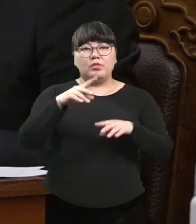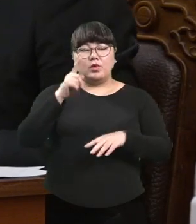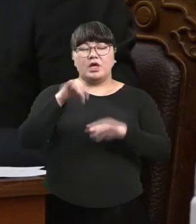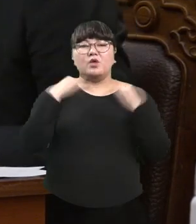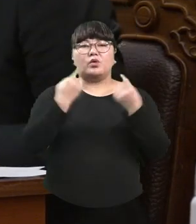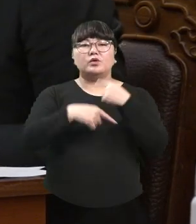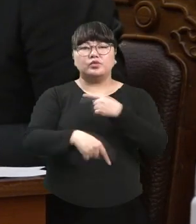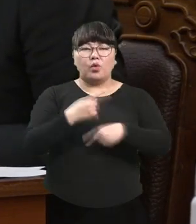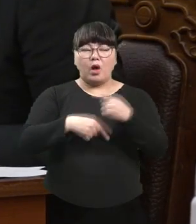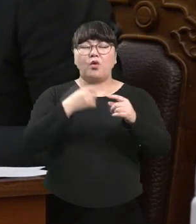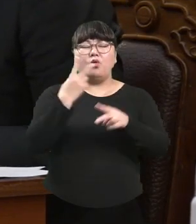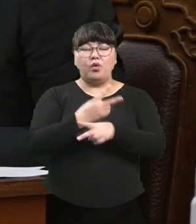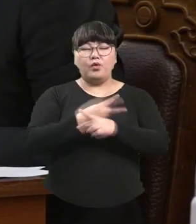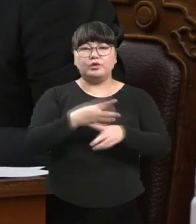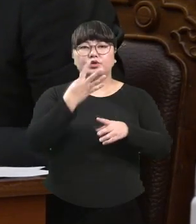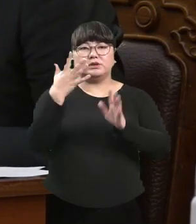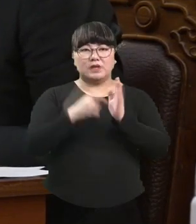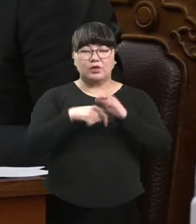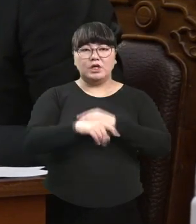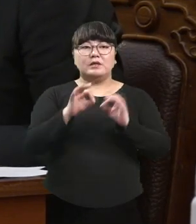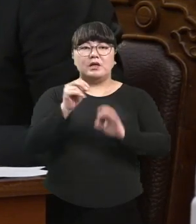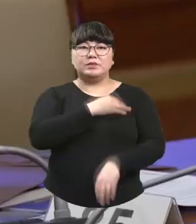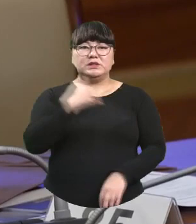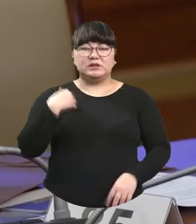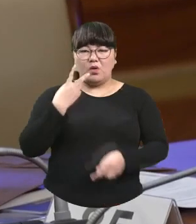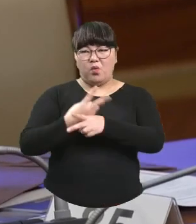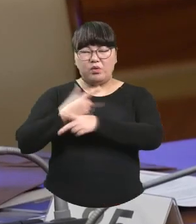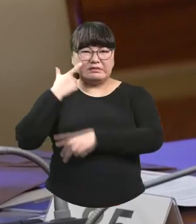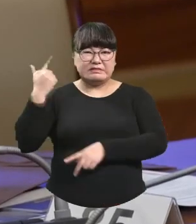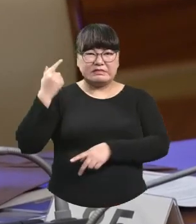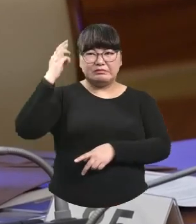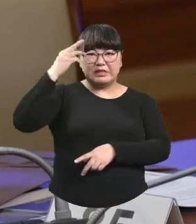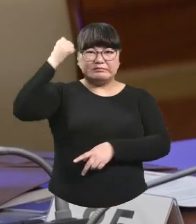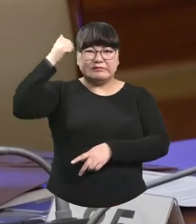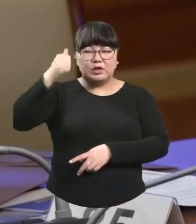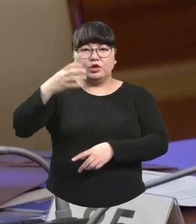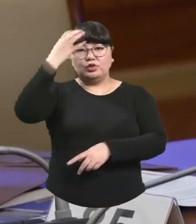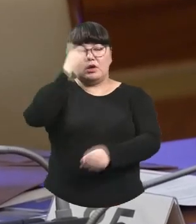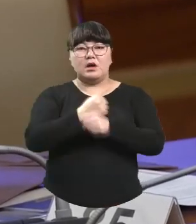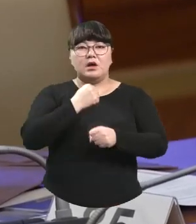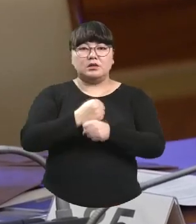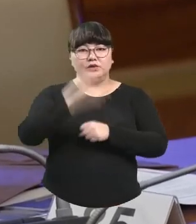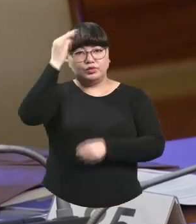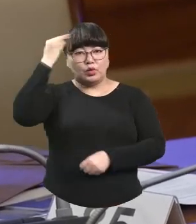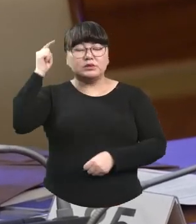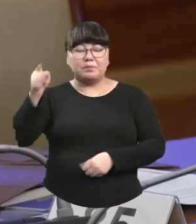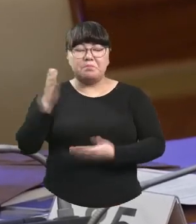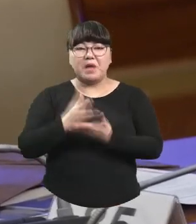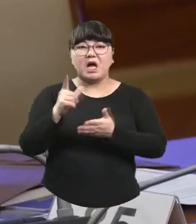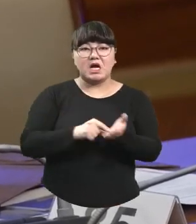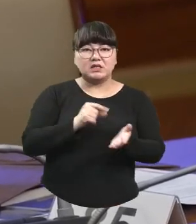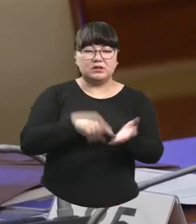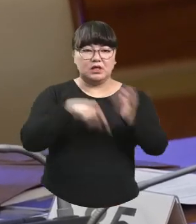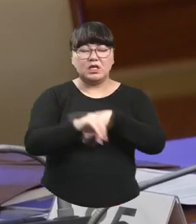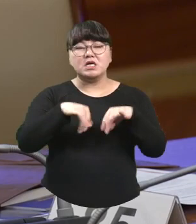хуулийн 45-ын 2-т ерөнхий нарийн бичгийн дарга нь хууль зүйн өндөр мэрэгшлтэй төрийн албаны удирдах ажлын туршлагатай байх